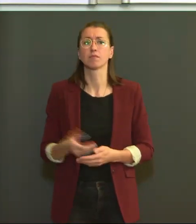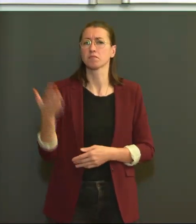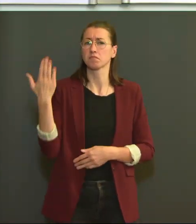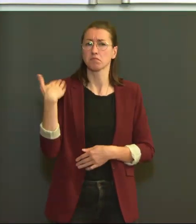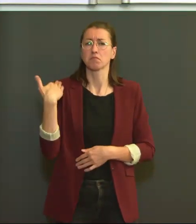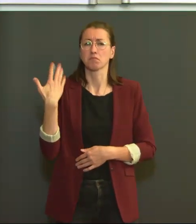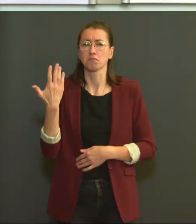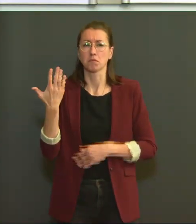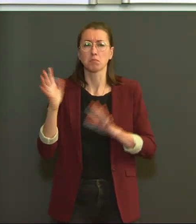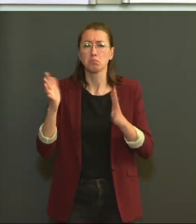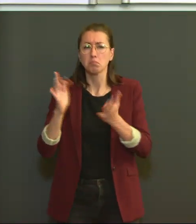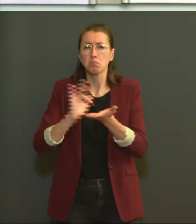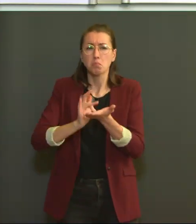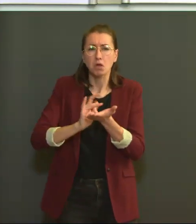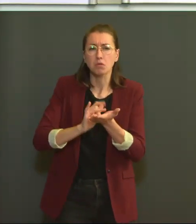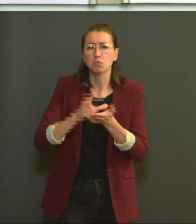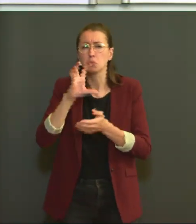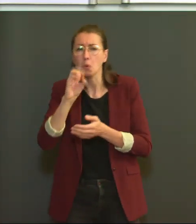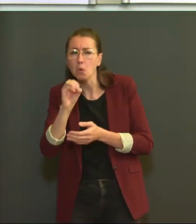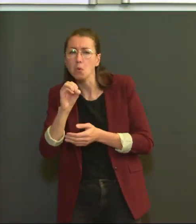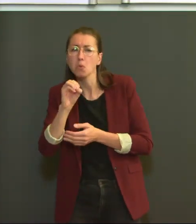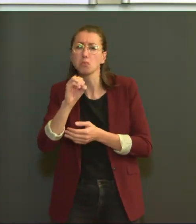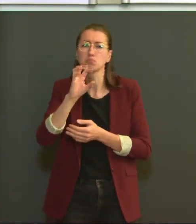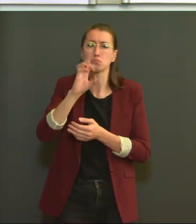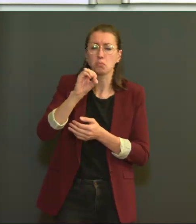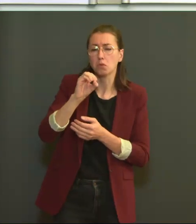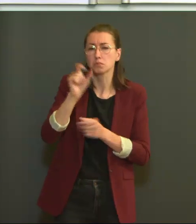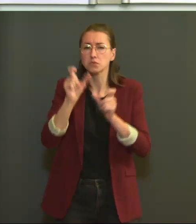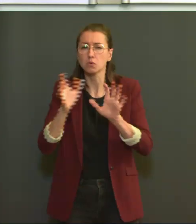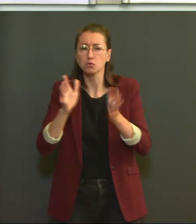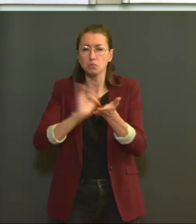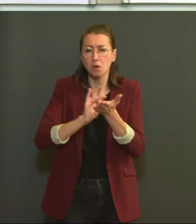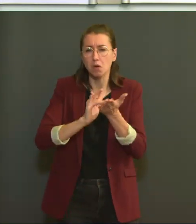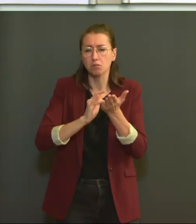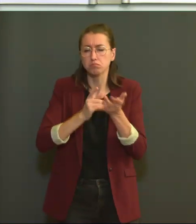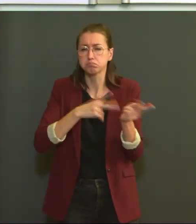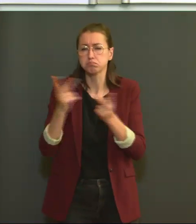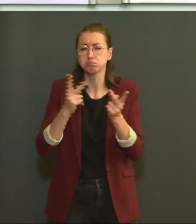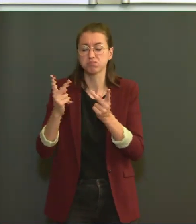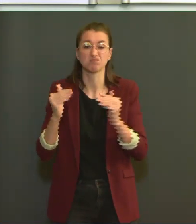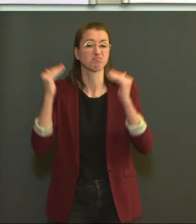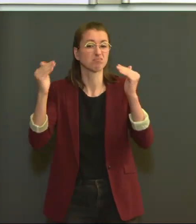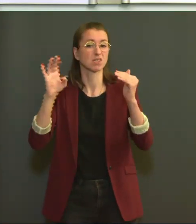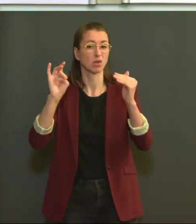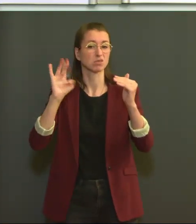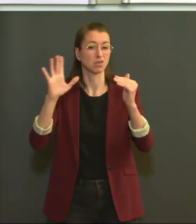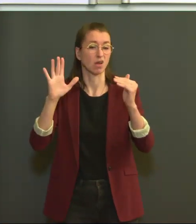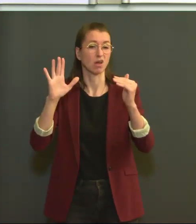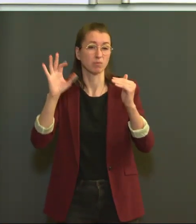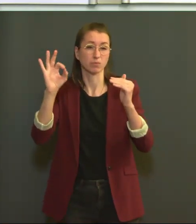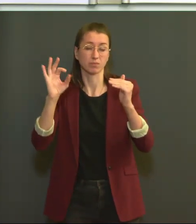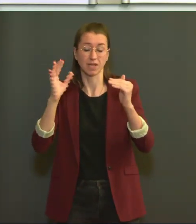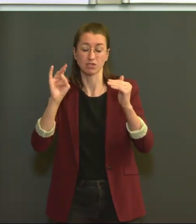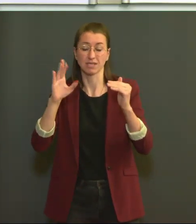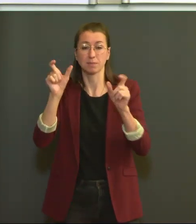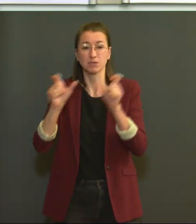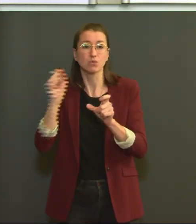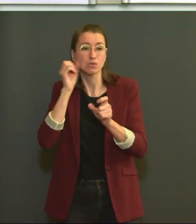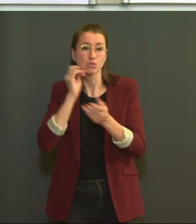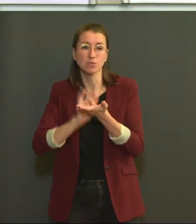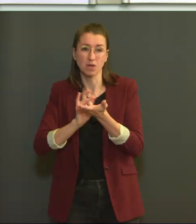nouvelles admissions par jour. Samedi, 51 nouvelles admissions